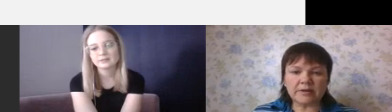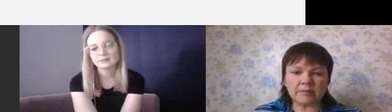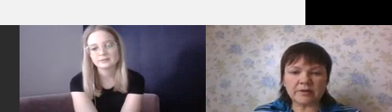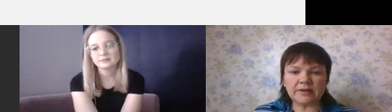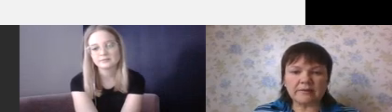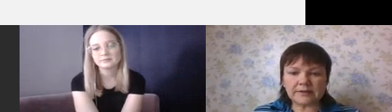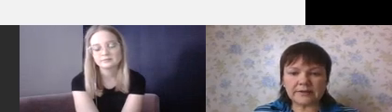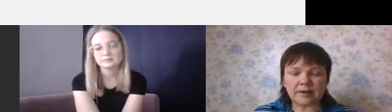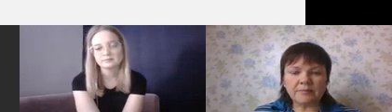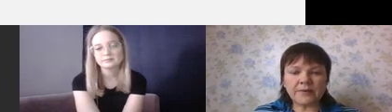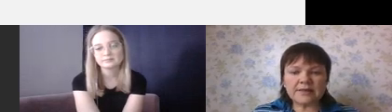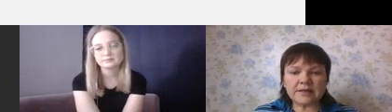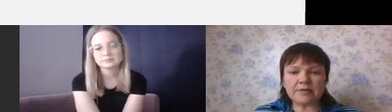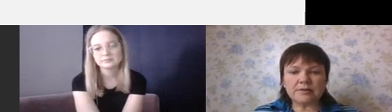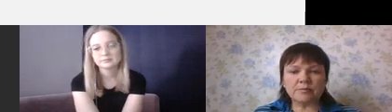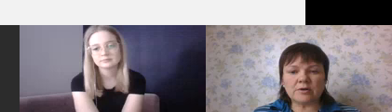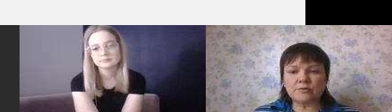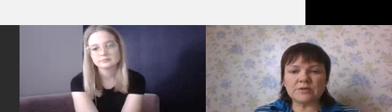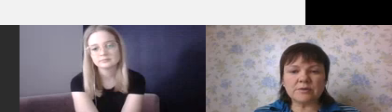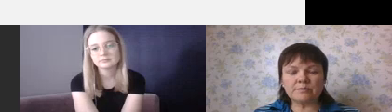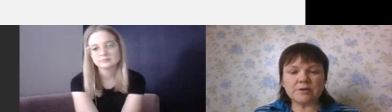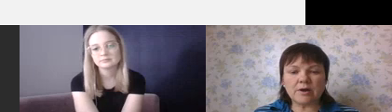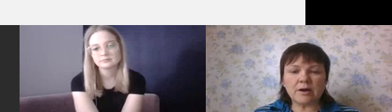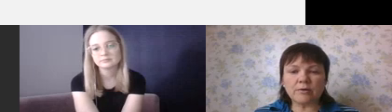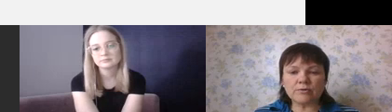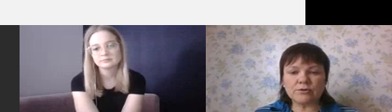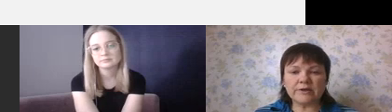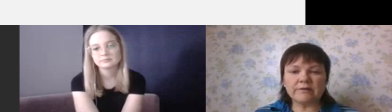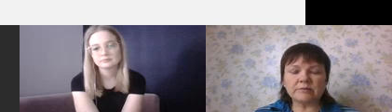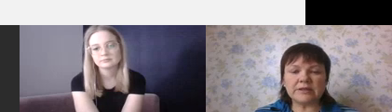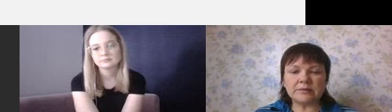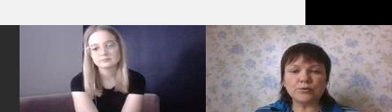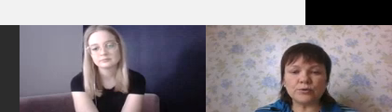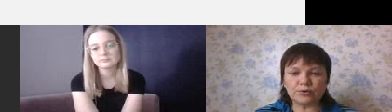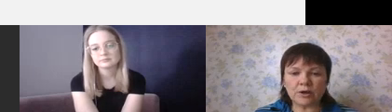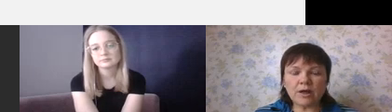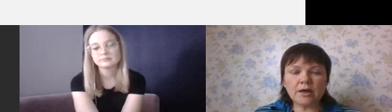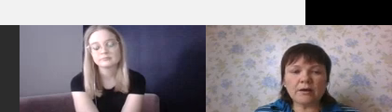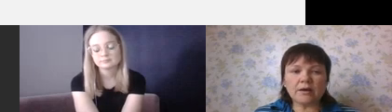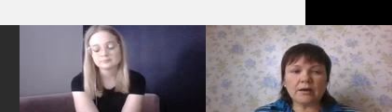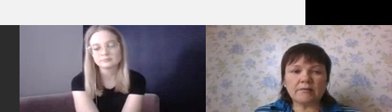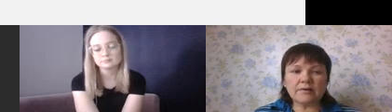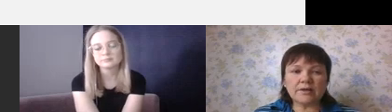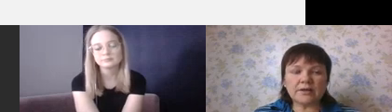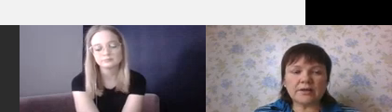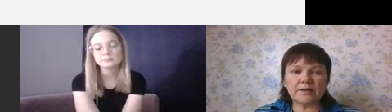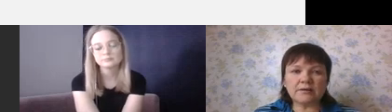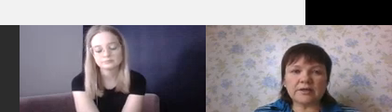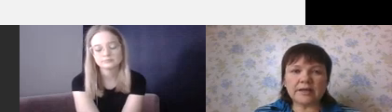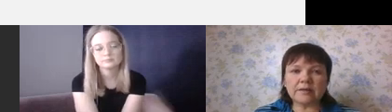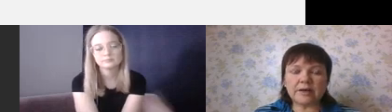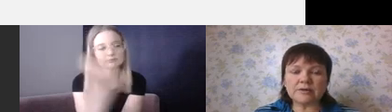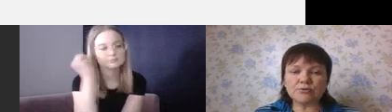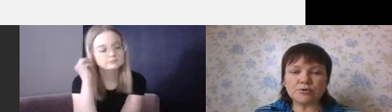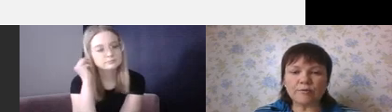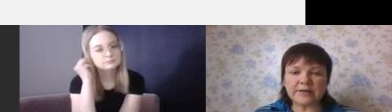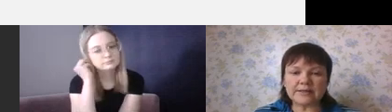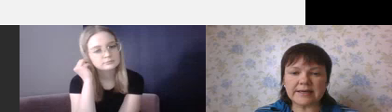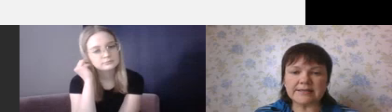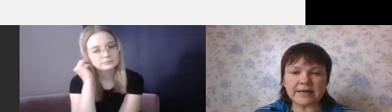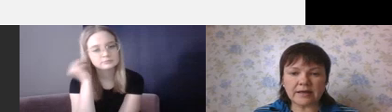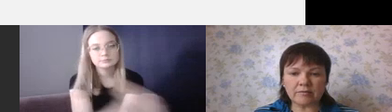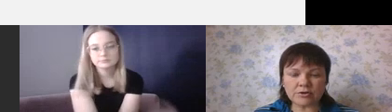soovitan selle laia matemaatika võtta, sellepärast, et gümnaasiumis õppimise aja jooksul võivad mõtted muutuda või tekib